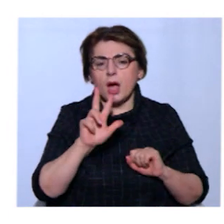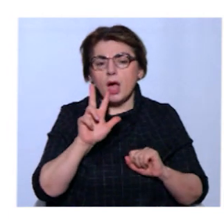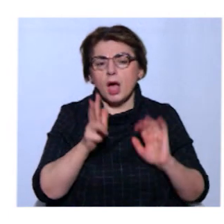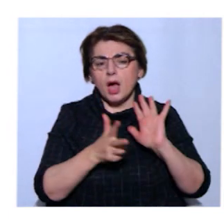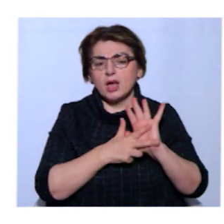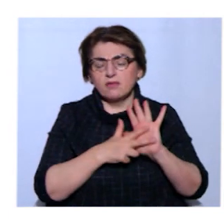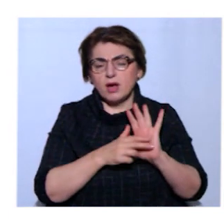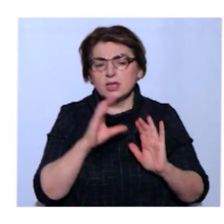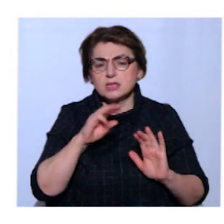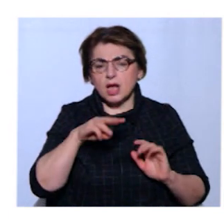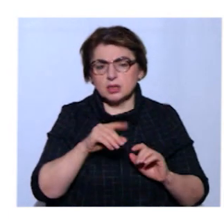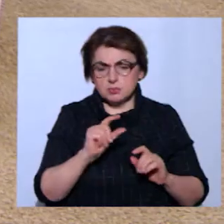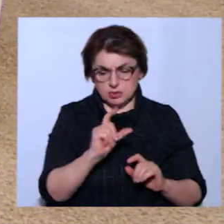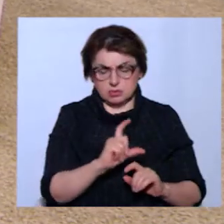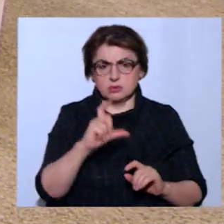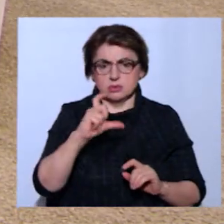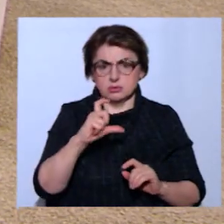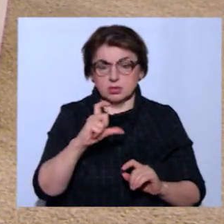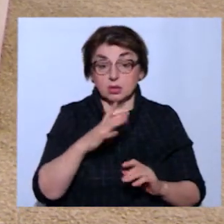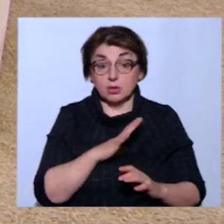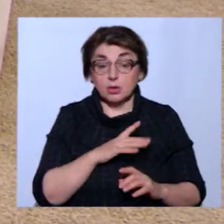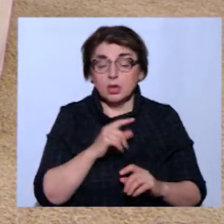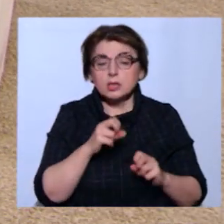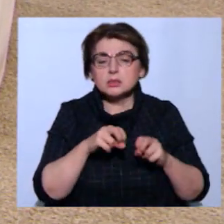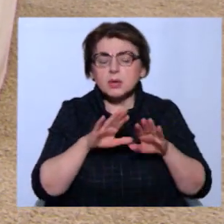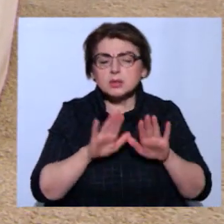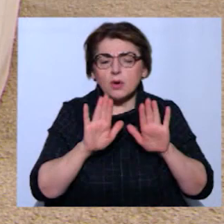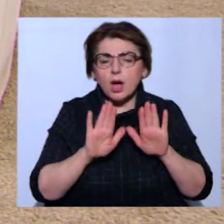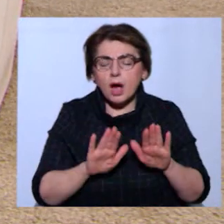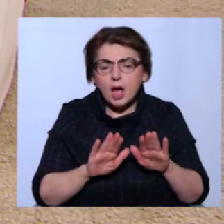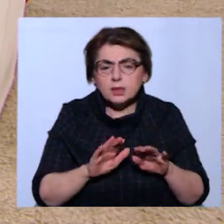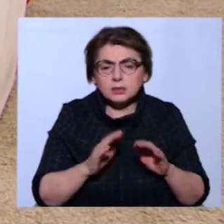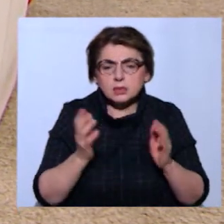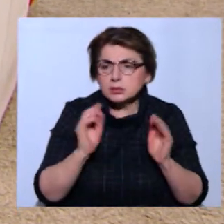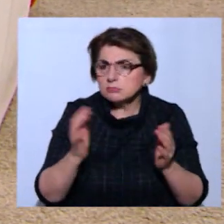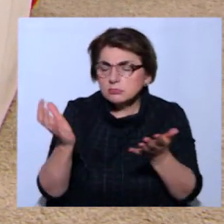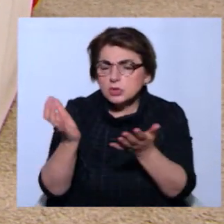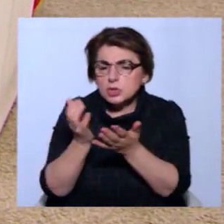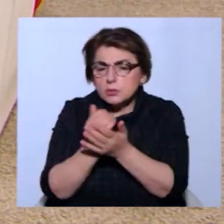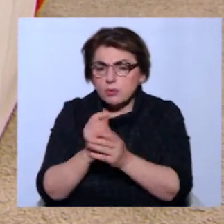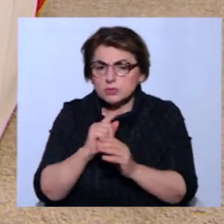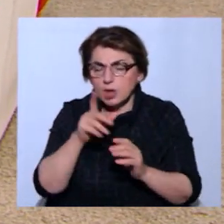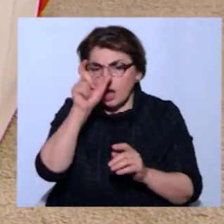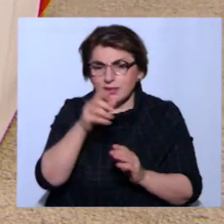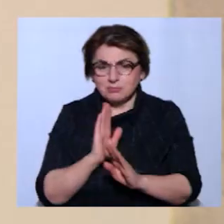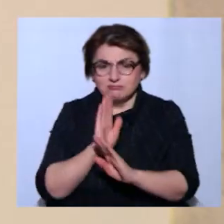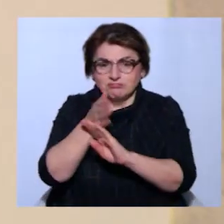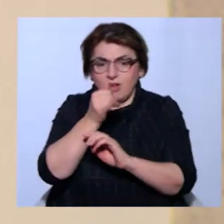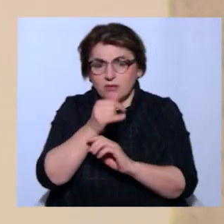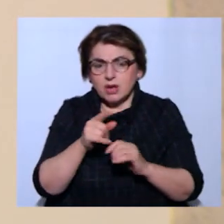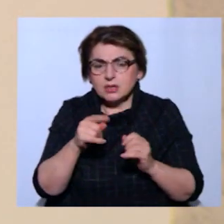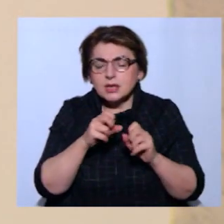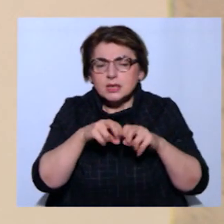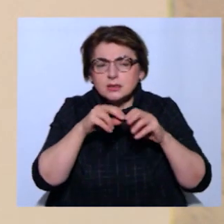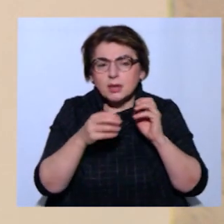იყოს. მურატათვი იპოვის რაღაც მყუდრო ადგილს, მიუდგომელ ადგილს, შეიძლება ეს იყოს თქვა მღვიმე. შემდეგ ხმელი,